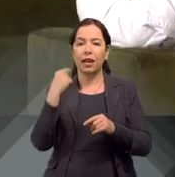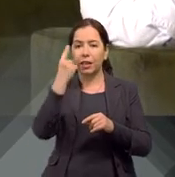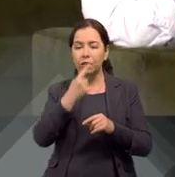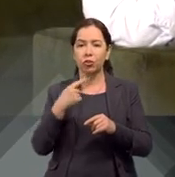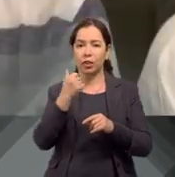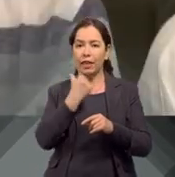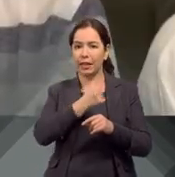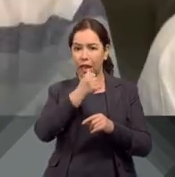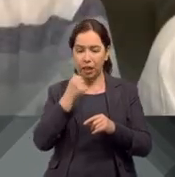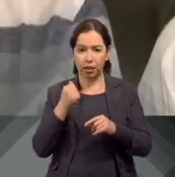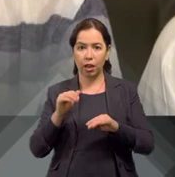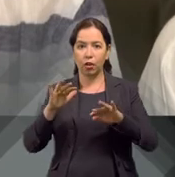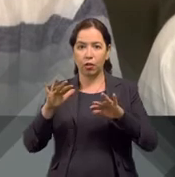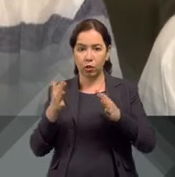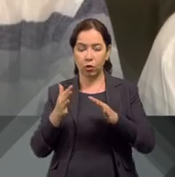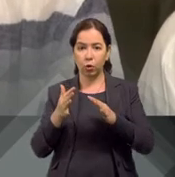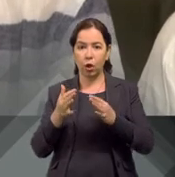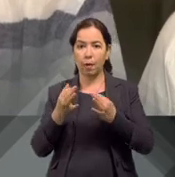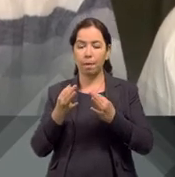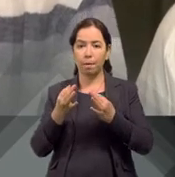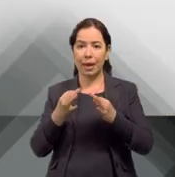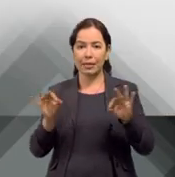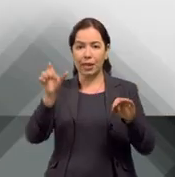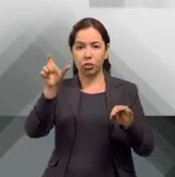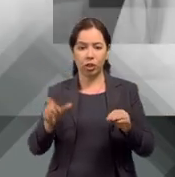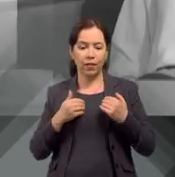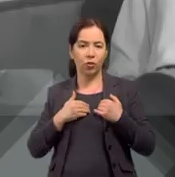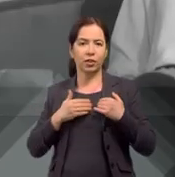или к моей тайне, вдруг позволяет человеку раскрываться.